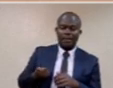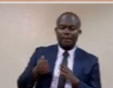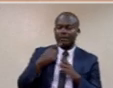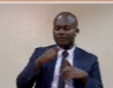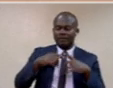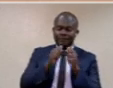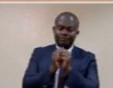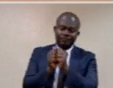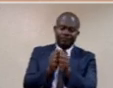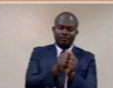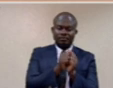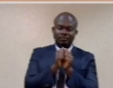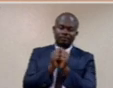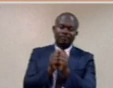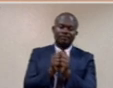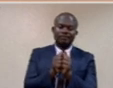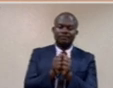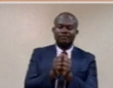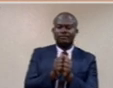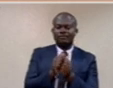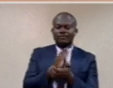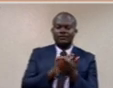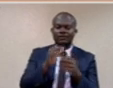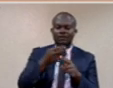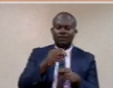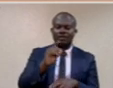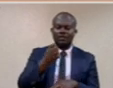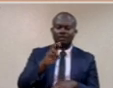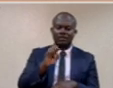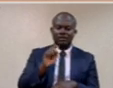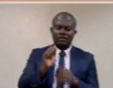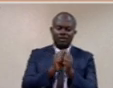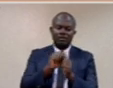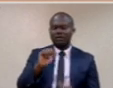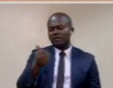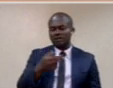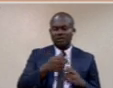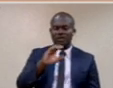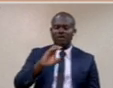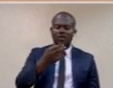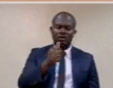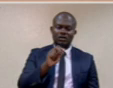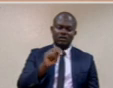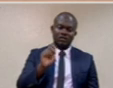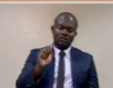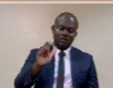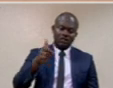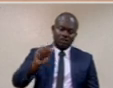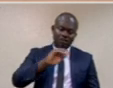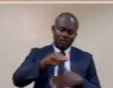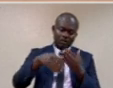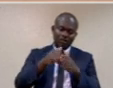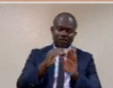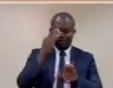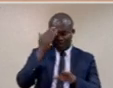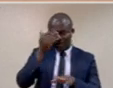twabanaga hari witwa De Grote hari witwa Chantal abo bose barapfuye ariko bishwe